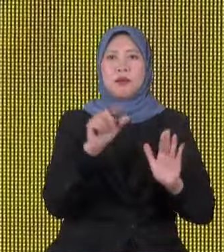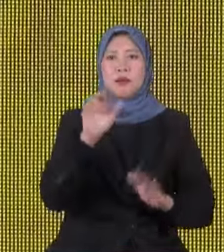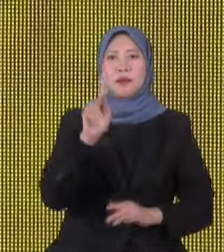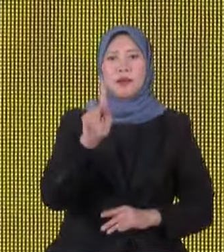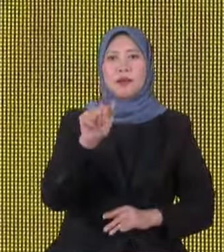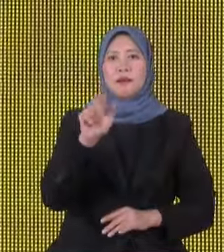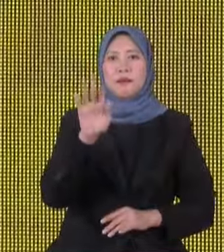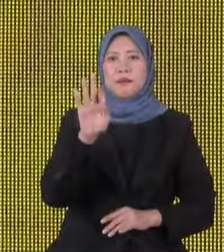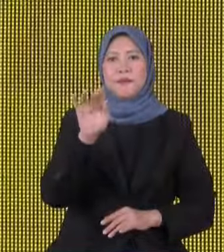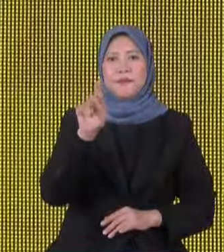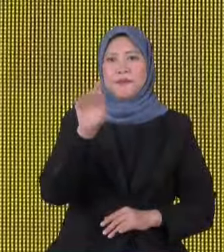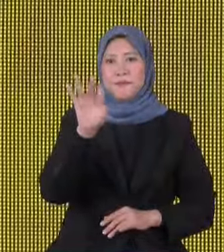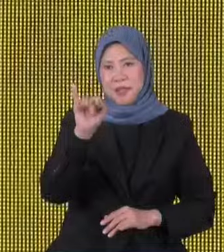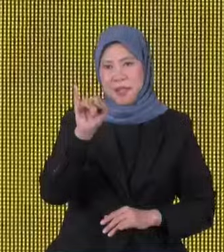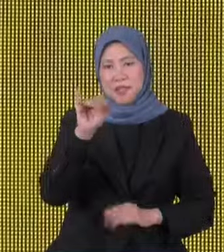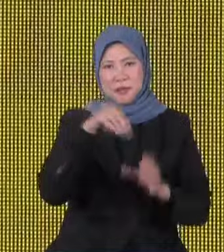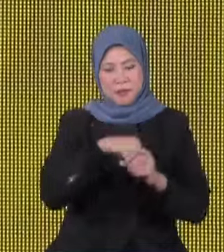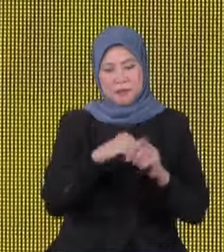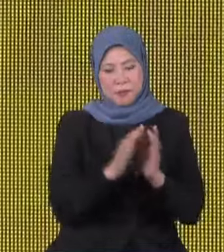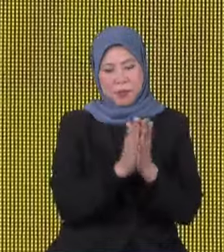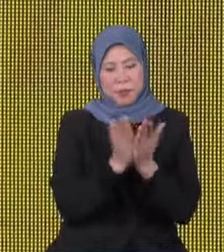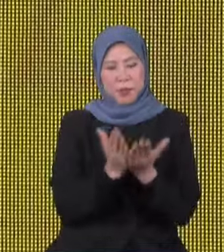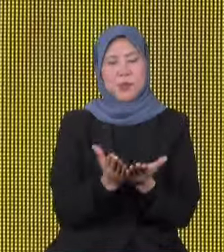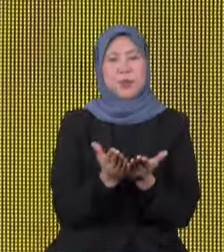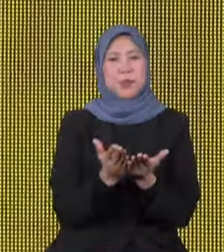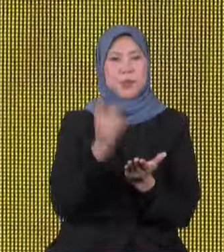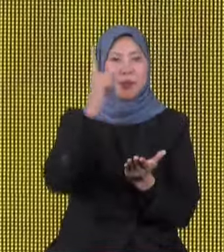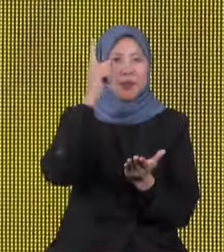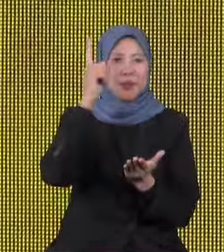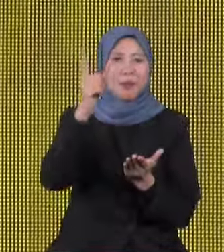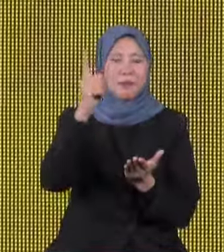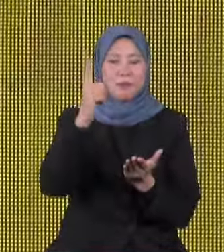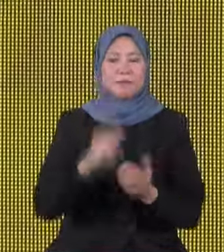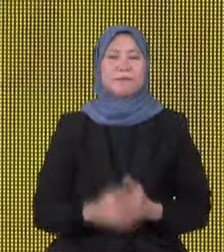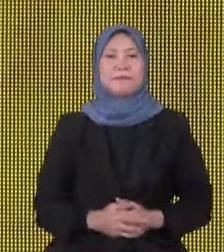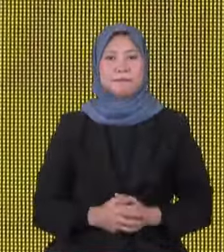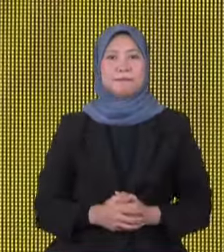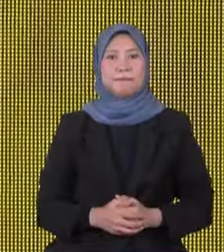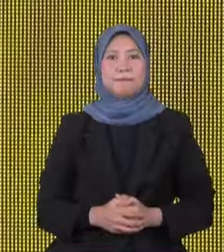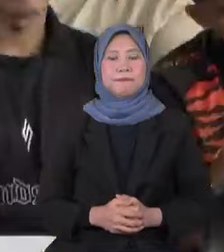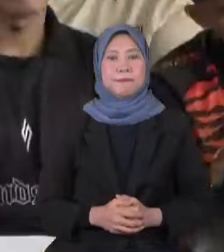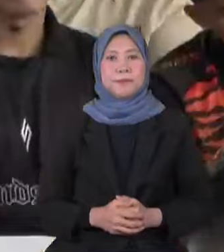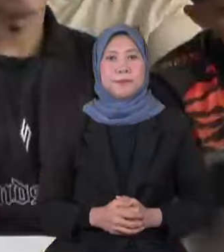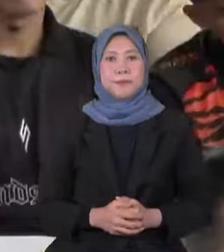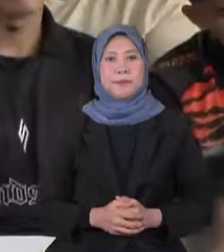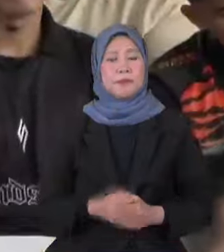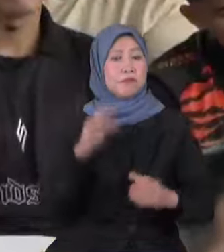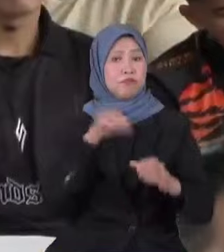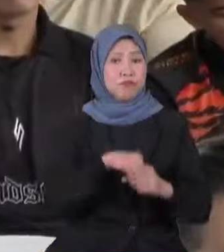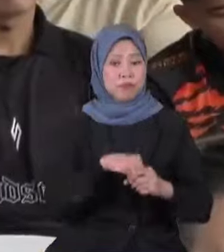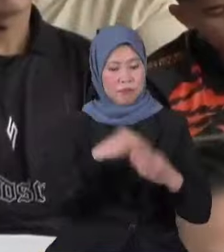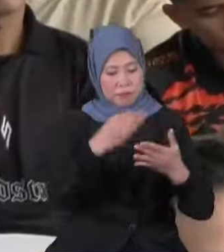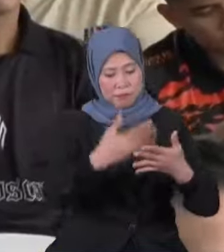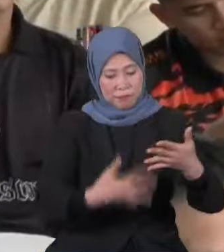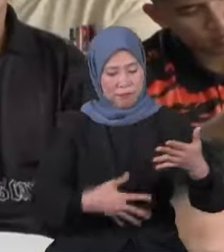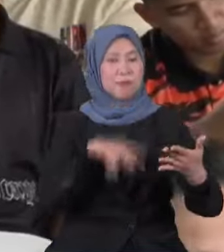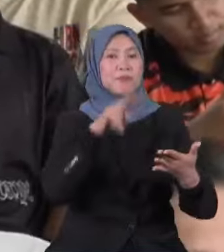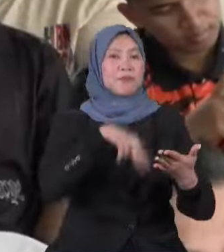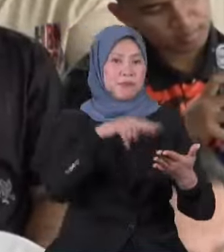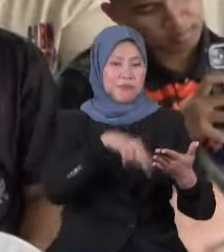Al-Quran? Kerana warabatna ala qulubihim, terpahat di hati